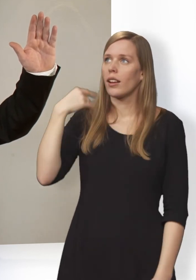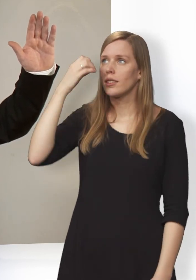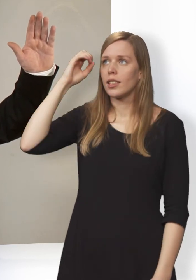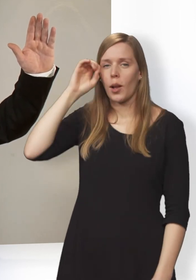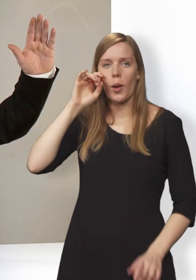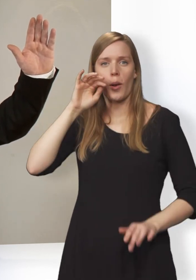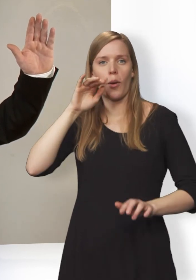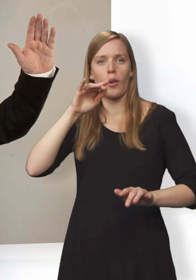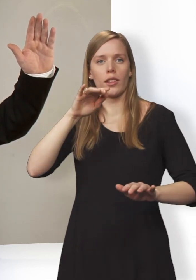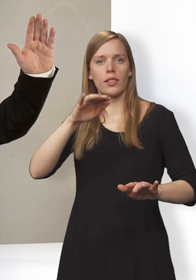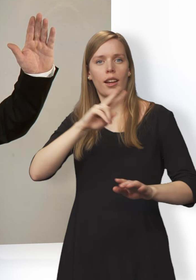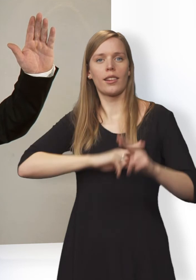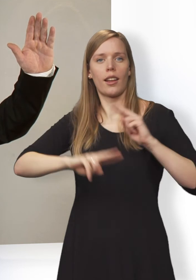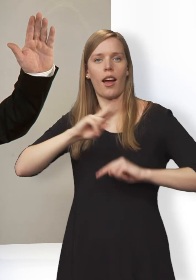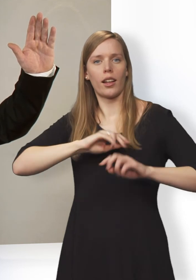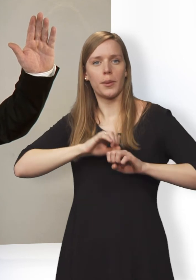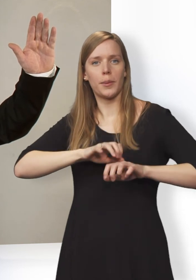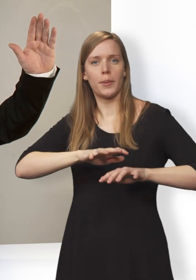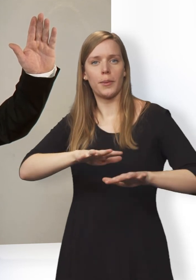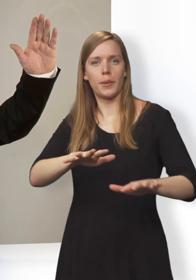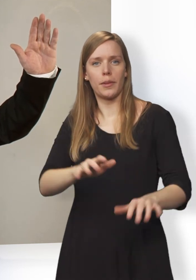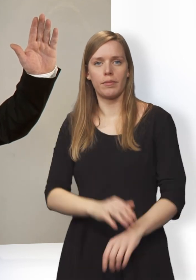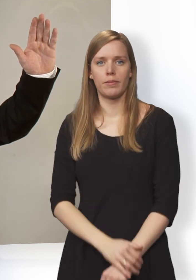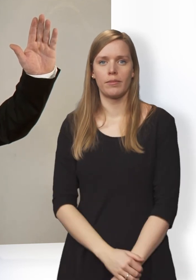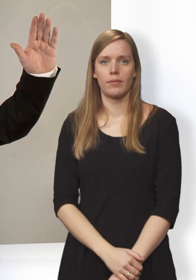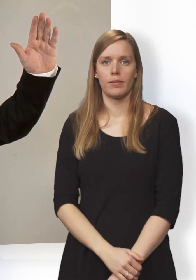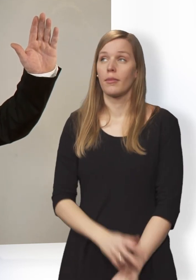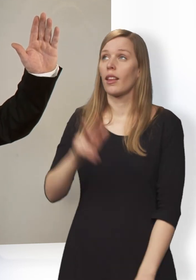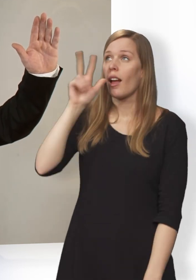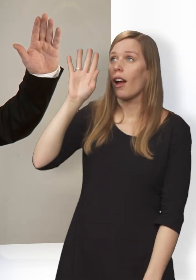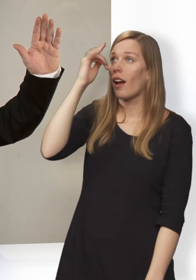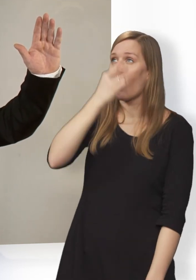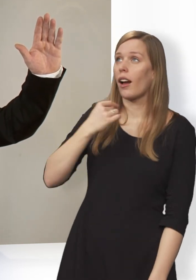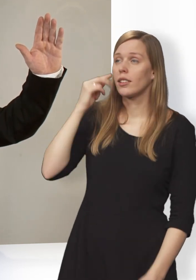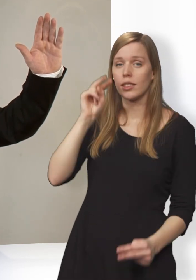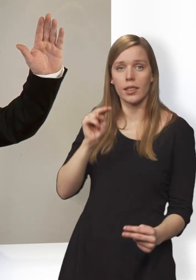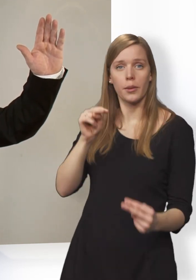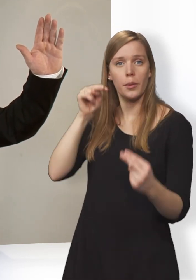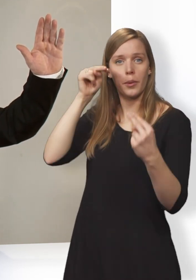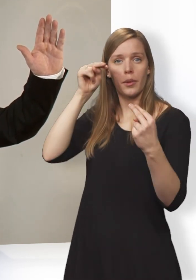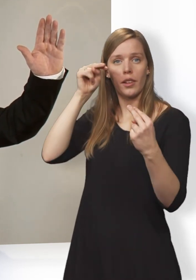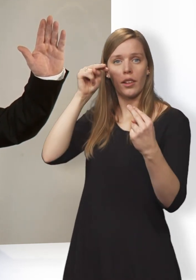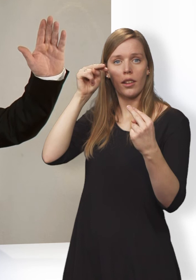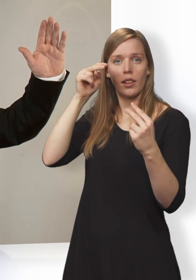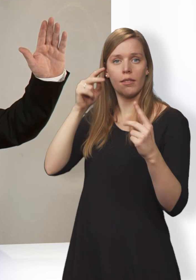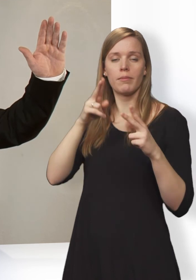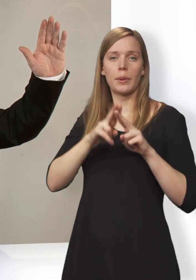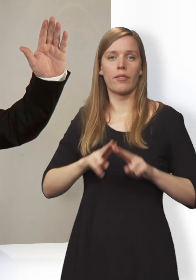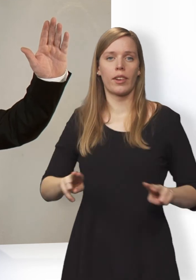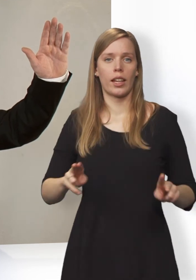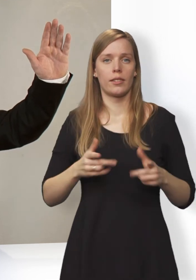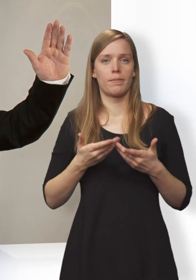und seidig der hebel sein angesicht auf dich und schenke dir